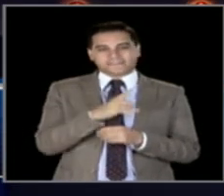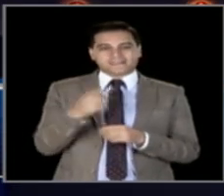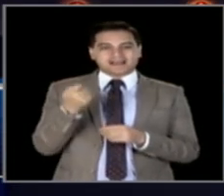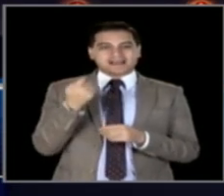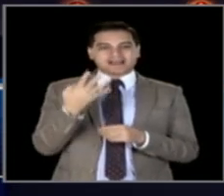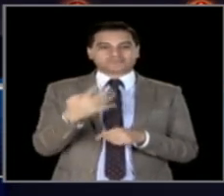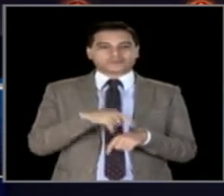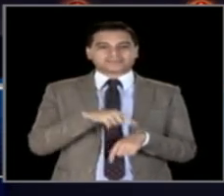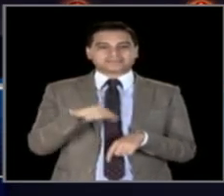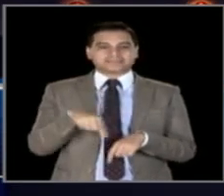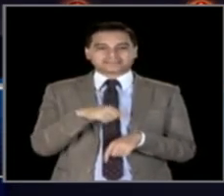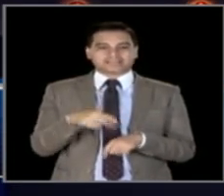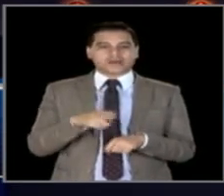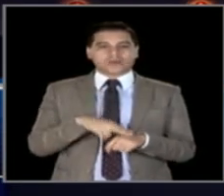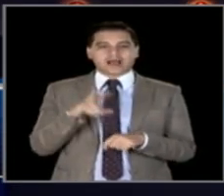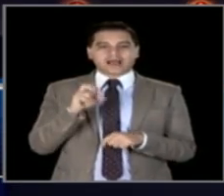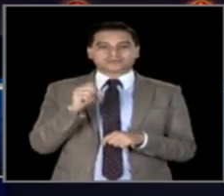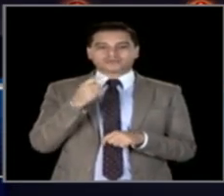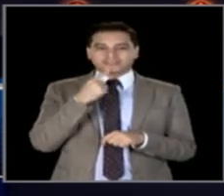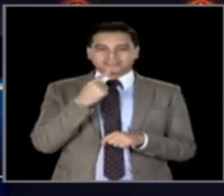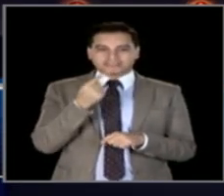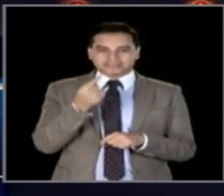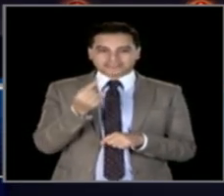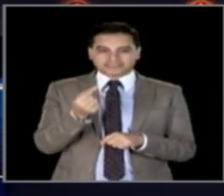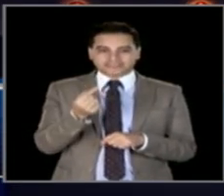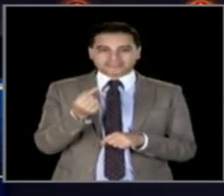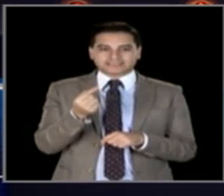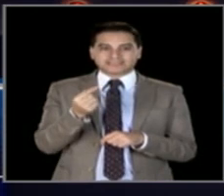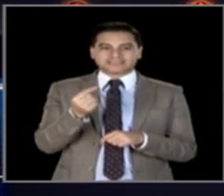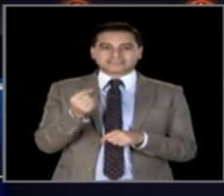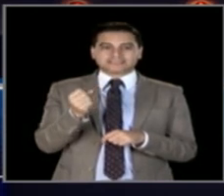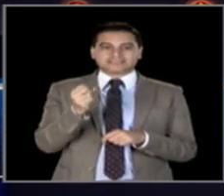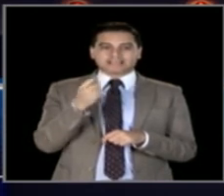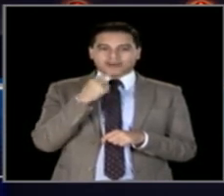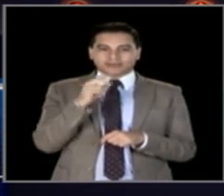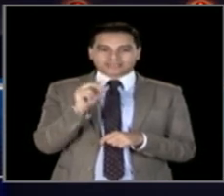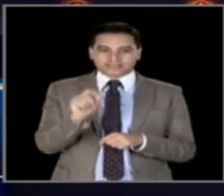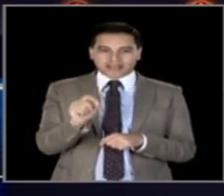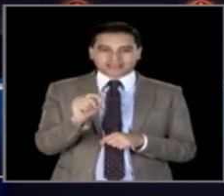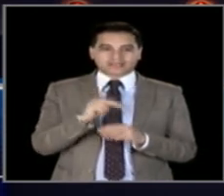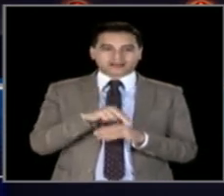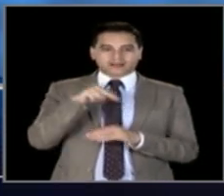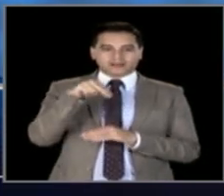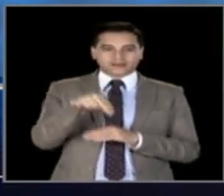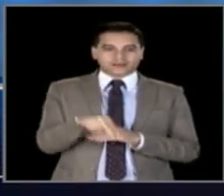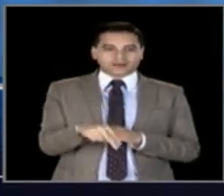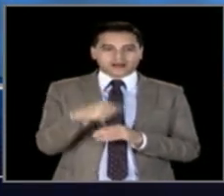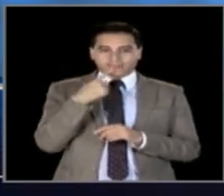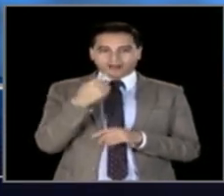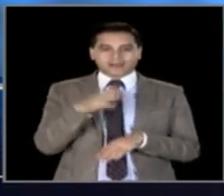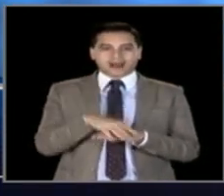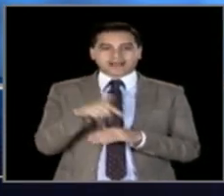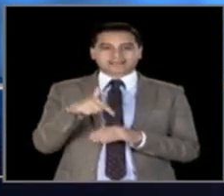145 ساعة و25 دقيقة و25 ثانية تحت المية، يعني بتكلم في 6